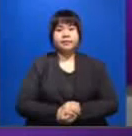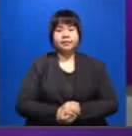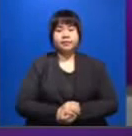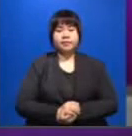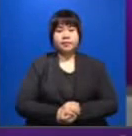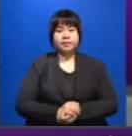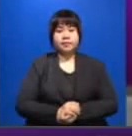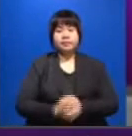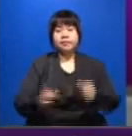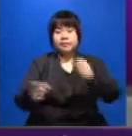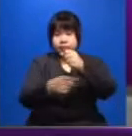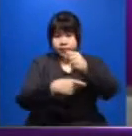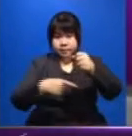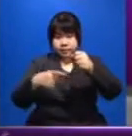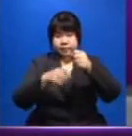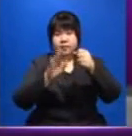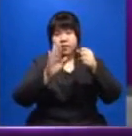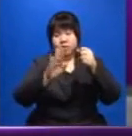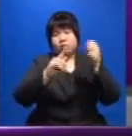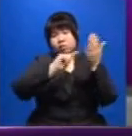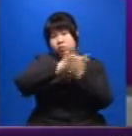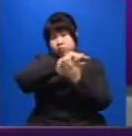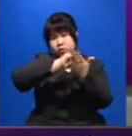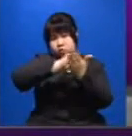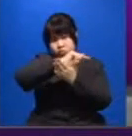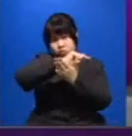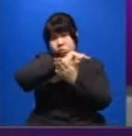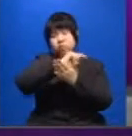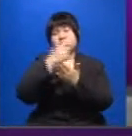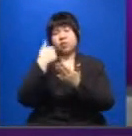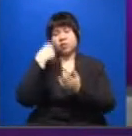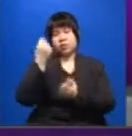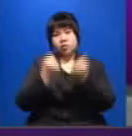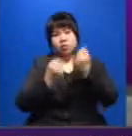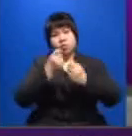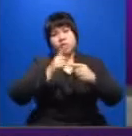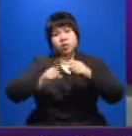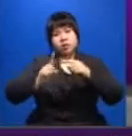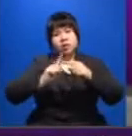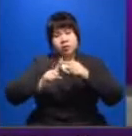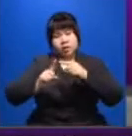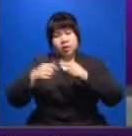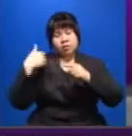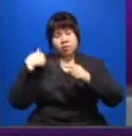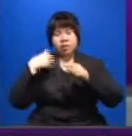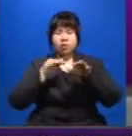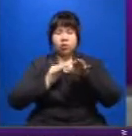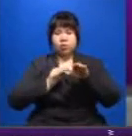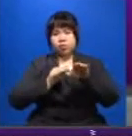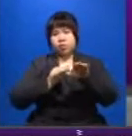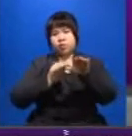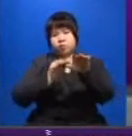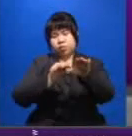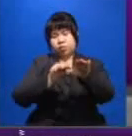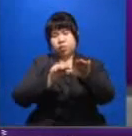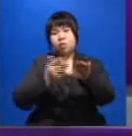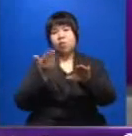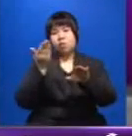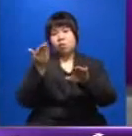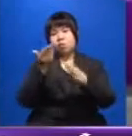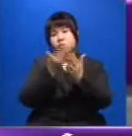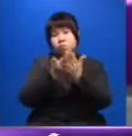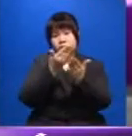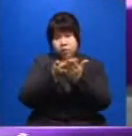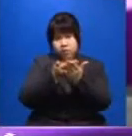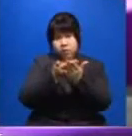ชาวหน้ากลุ่มภาคตะวันตกนำรถอีต๊อกอีแตนและรถไถมุ่งหน้าเข้าศูนย์ราชการถนนแจ้างวัฒนะเตรียมยกระดับเรียกร้องเงินค่า